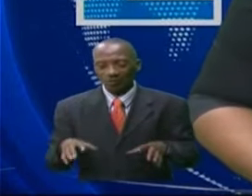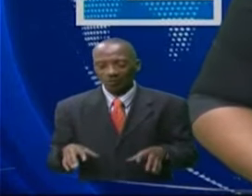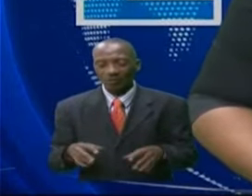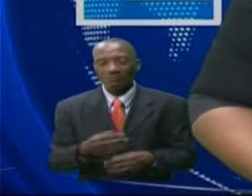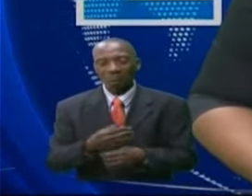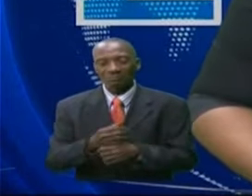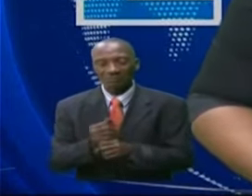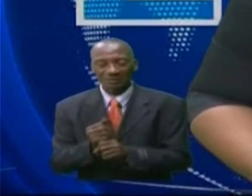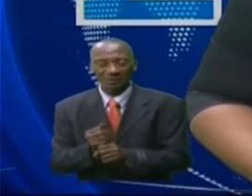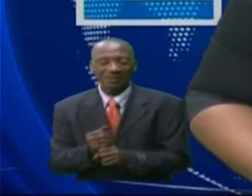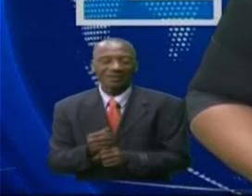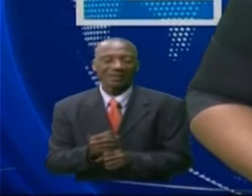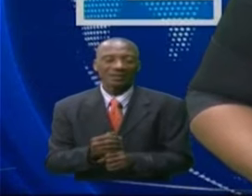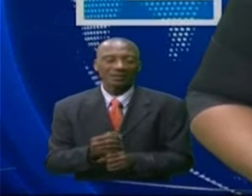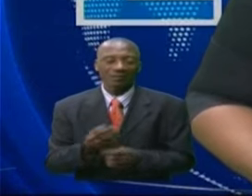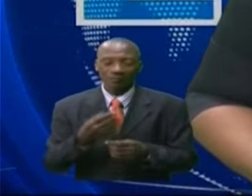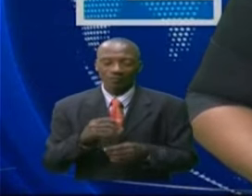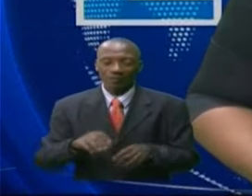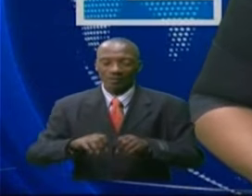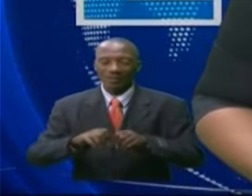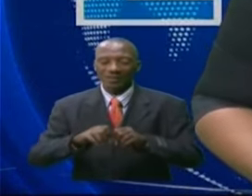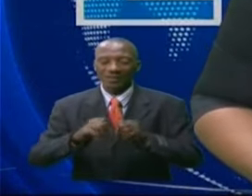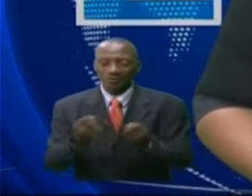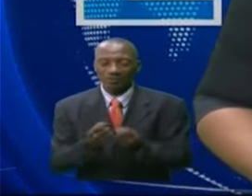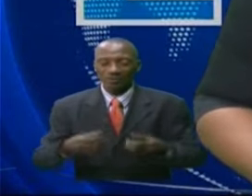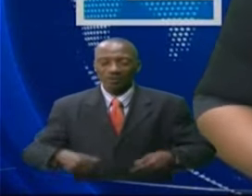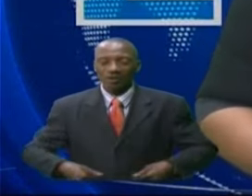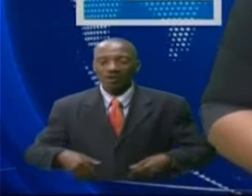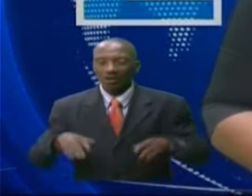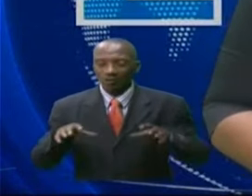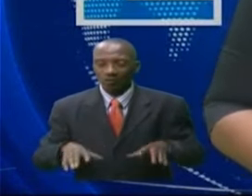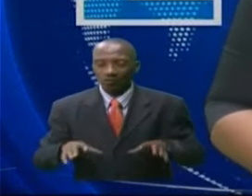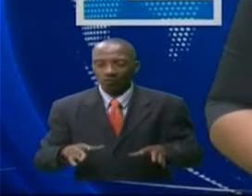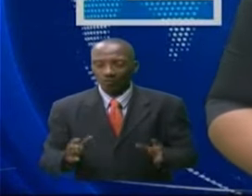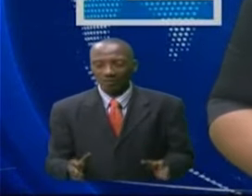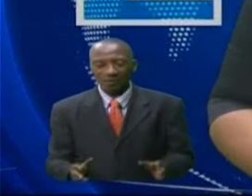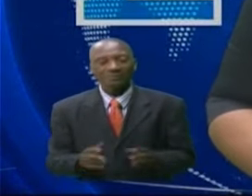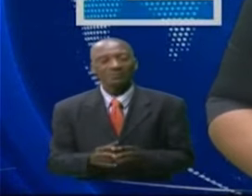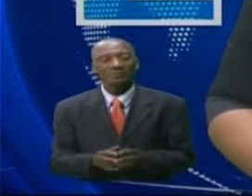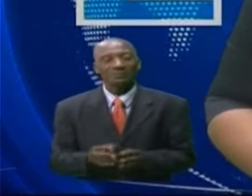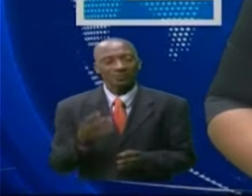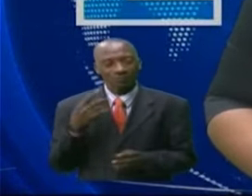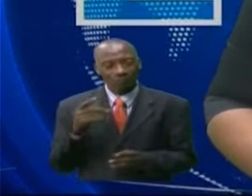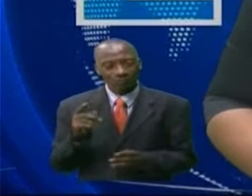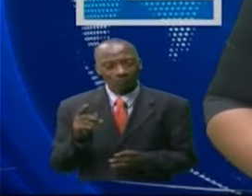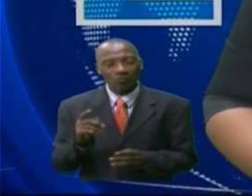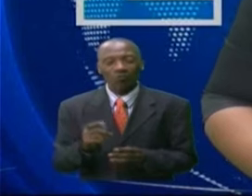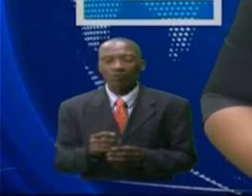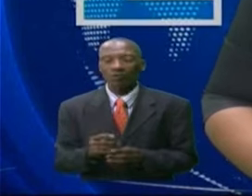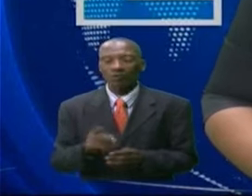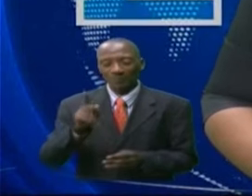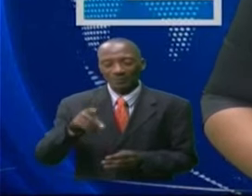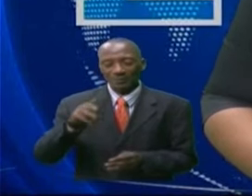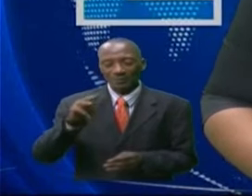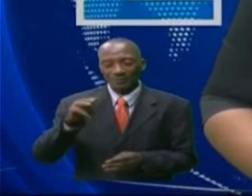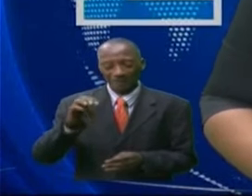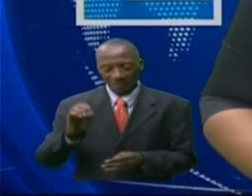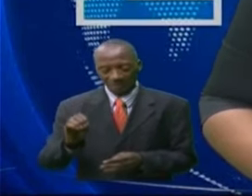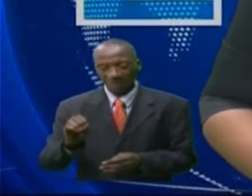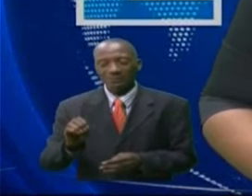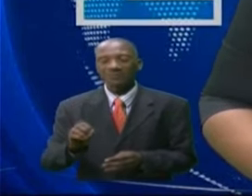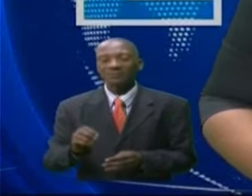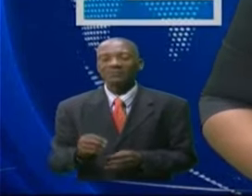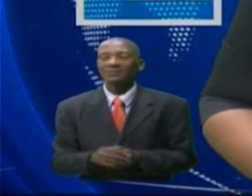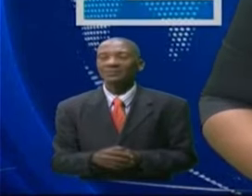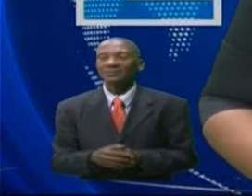jeunes millionnaires congolais. Il s'agit du lancement de l'atelier de validation du plan stratégique et opérationnel de l'entrepreneuriat. Un reportage des Purumbu,